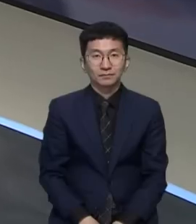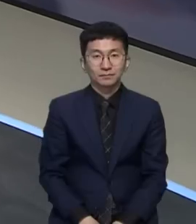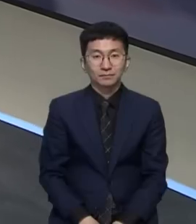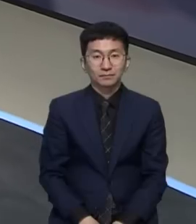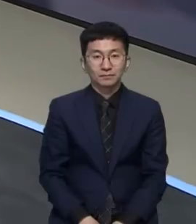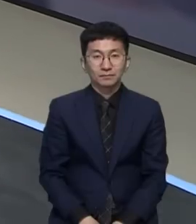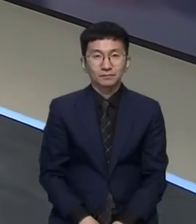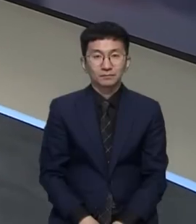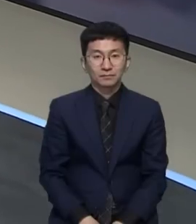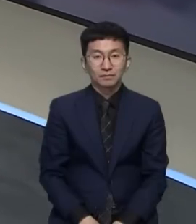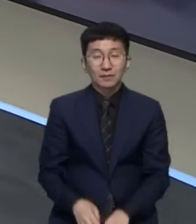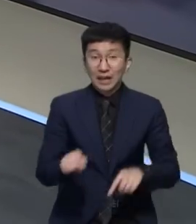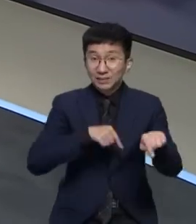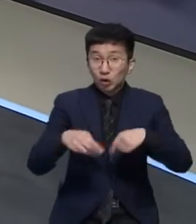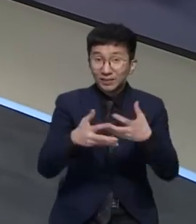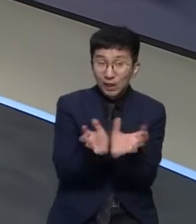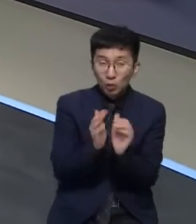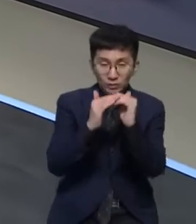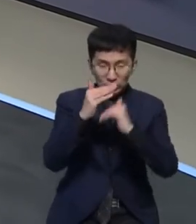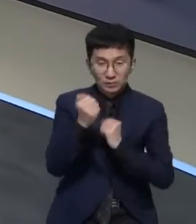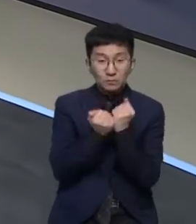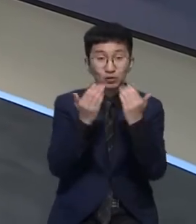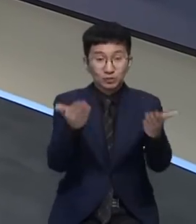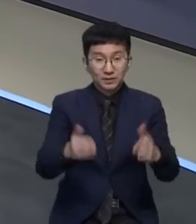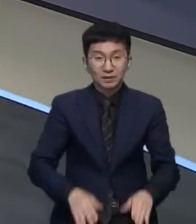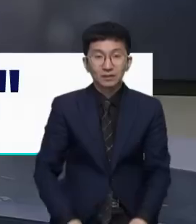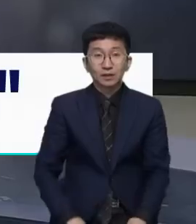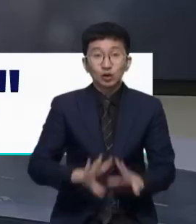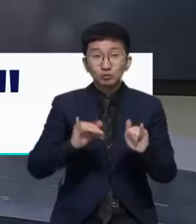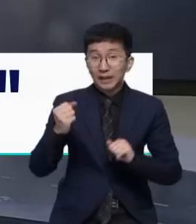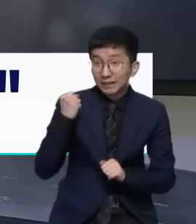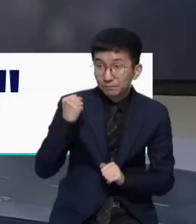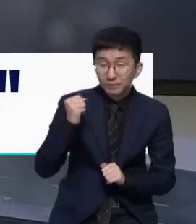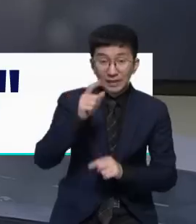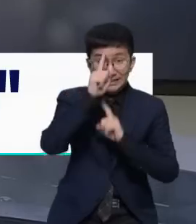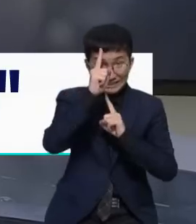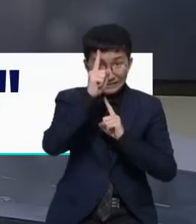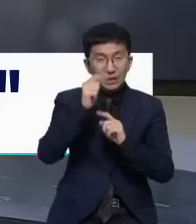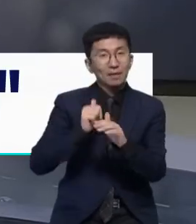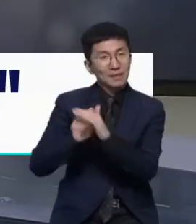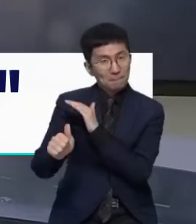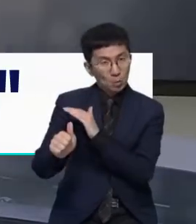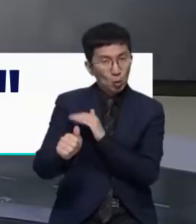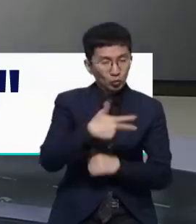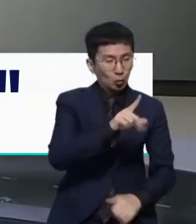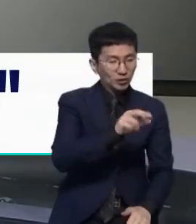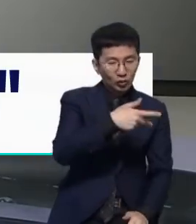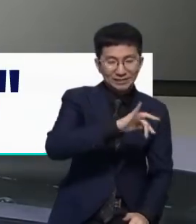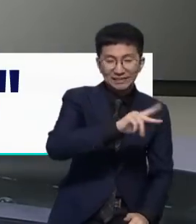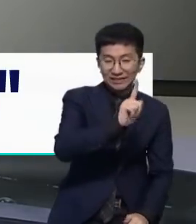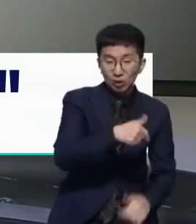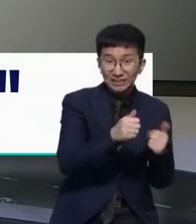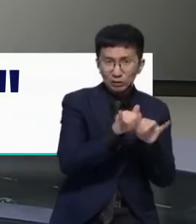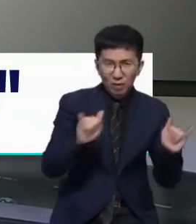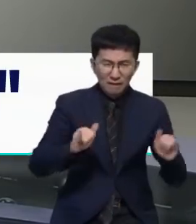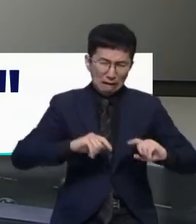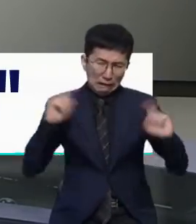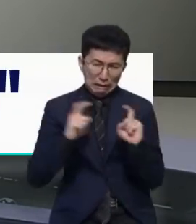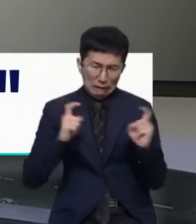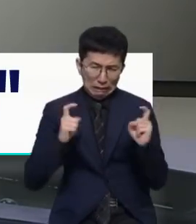4 계속해서 정치권 소식 2억 하겠습니다 아 국민의 힘 에선 이준석 당 대표와 정진석 의원 사이에 설전이